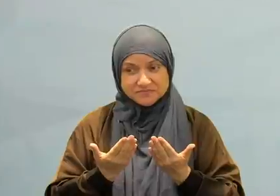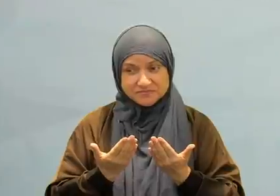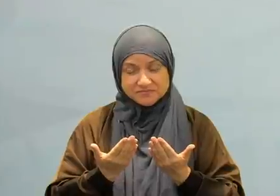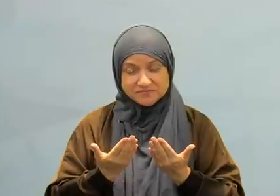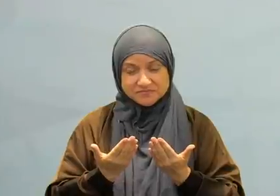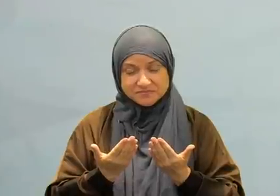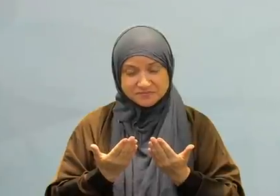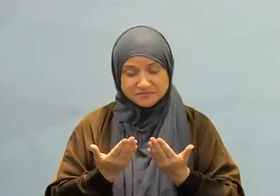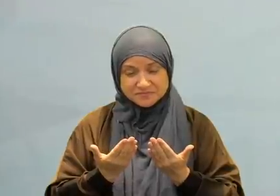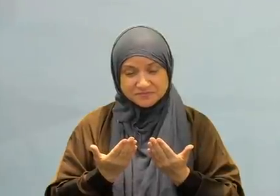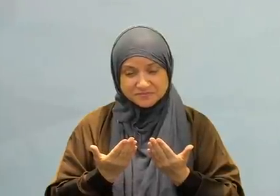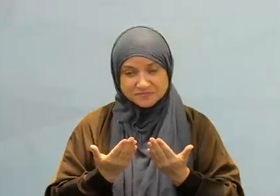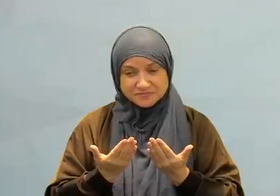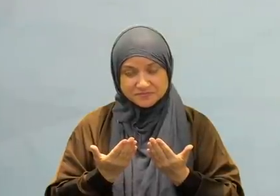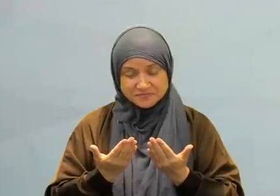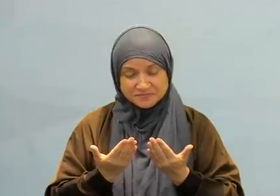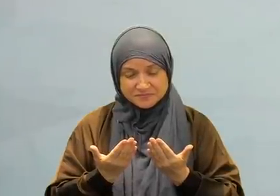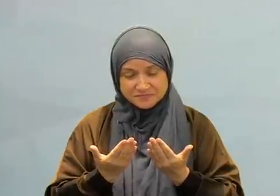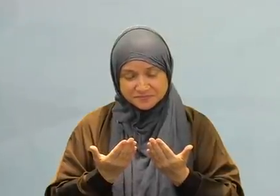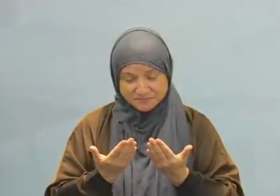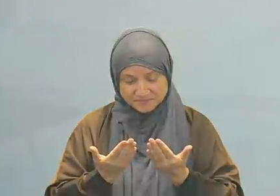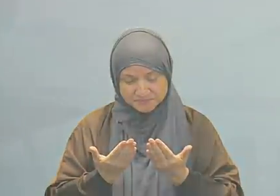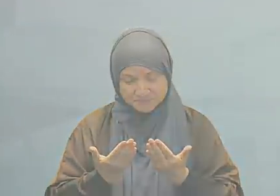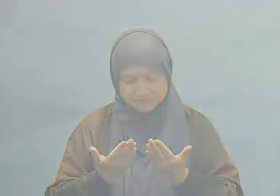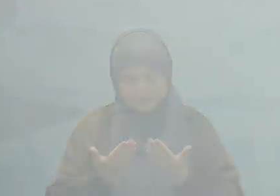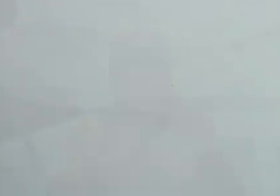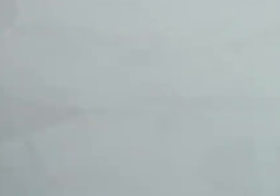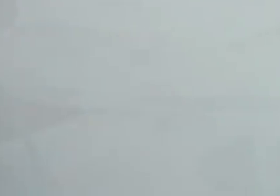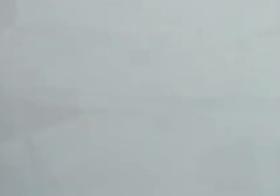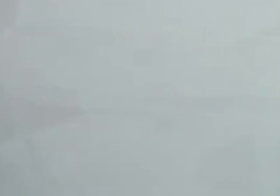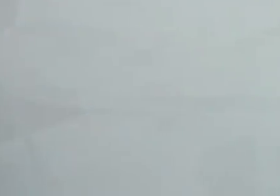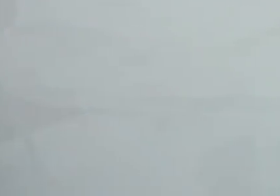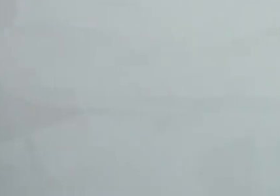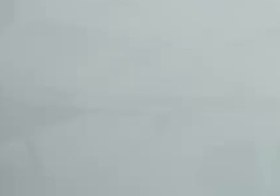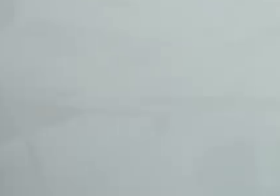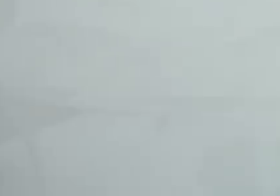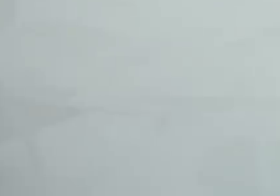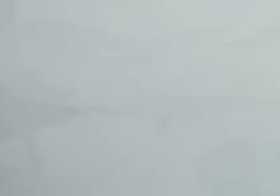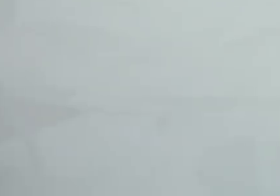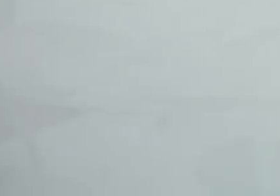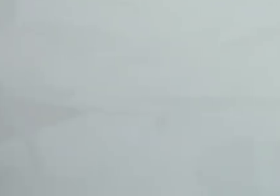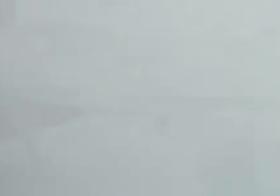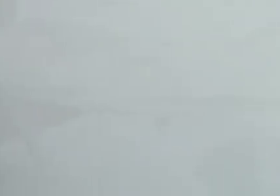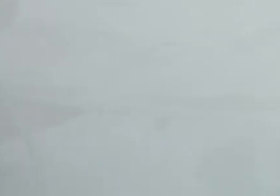وينهى عن الفحشاء والمنكر والبغي يعظكم لعلكم تذكرون فاذكروا الله يذكركم واشكروه على